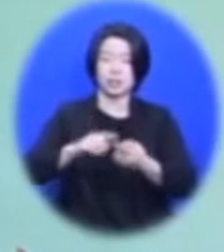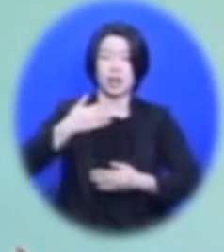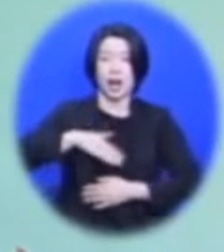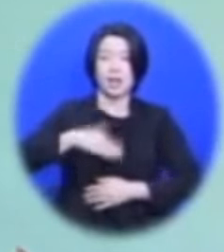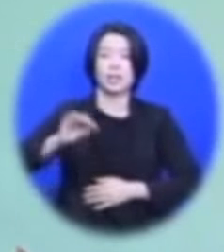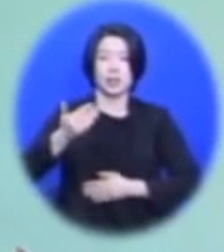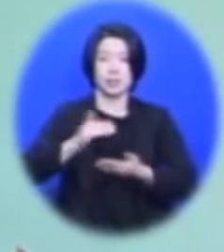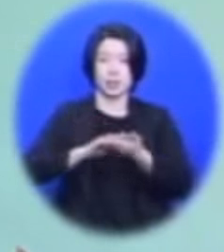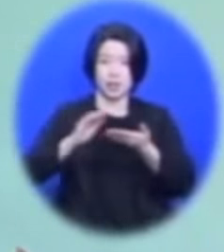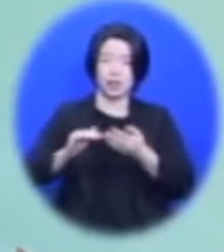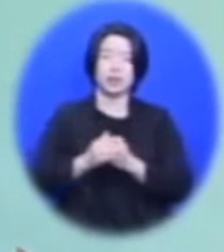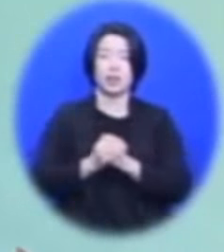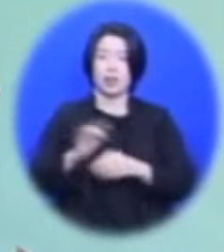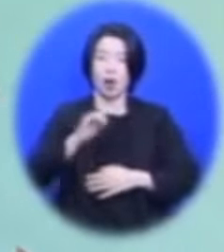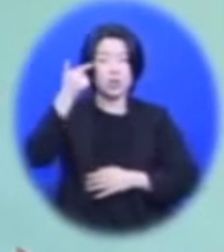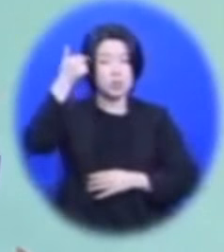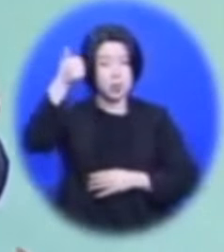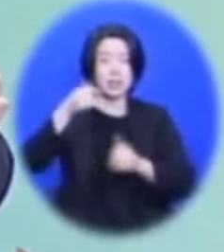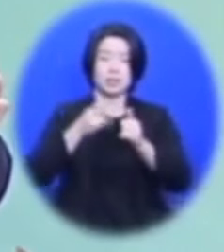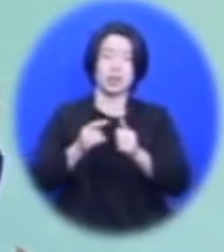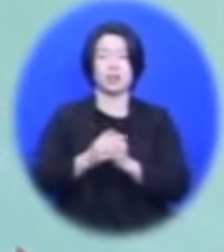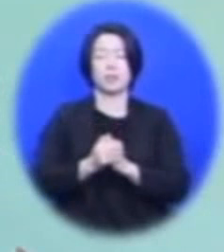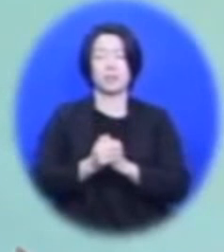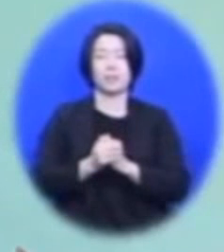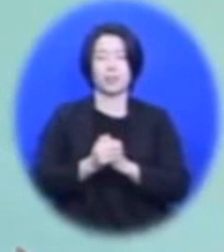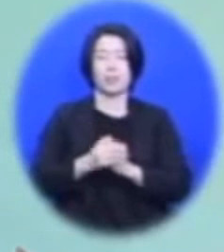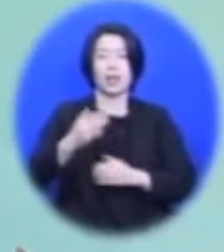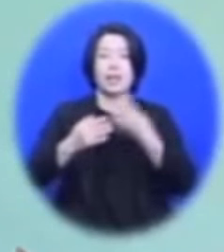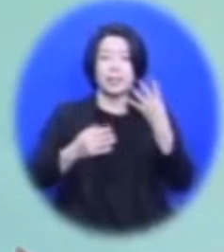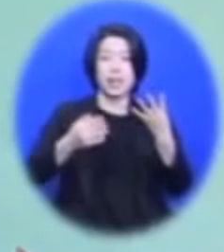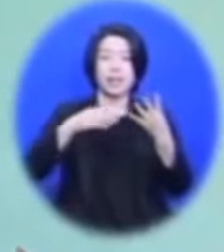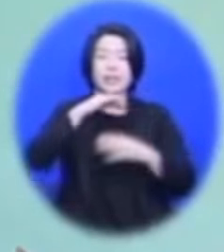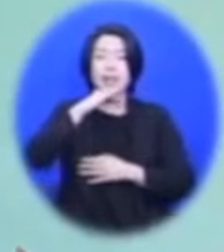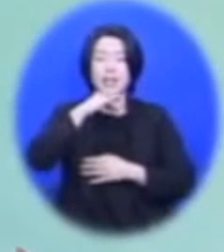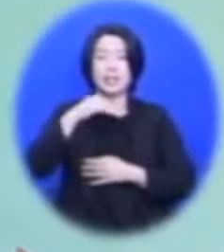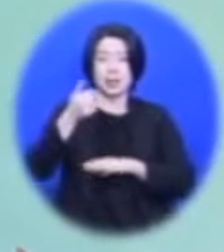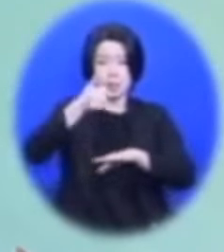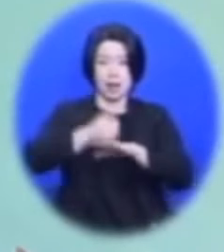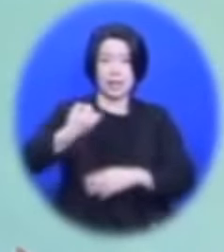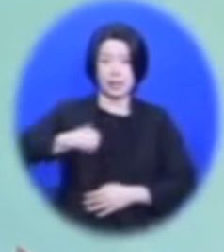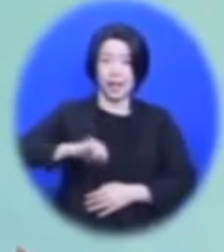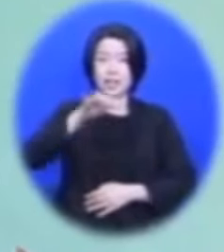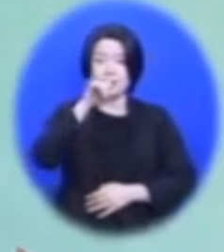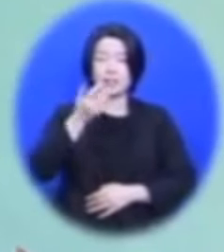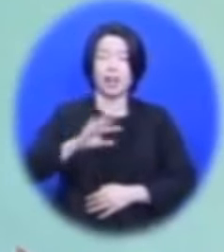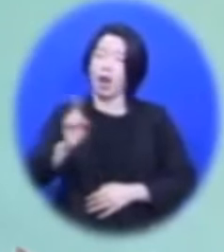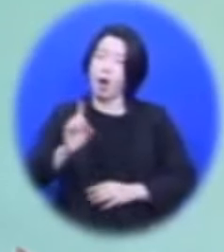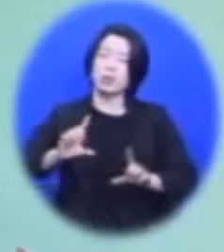됩니다. 어느 목사님께서 4살 된 막내딸이 있었는데 어느